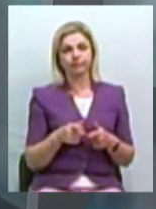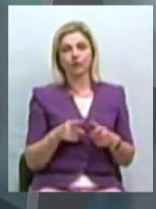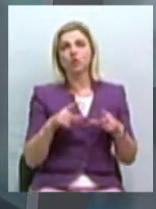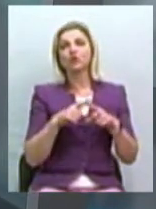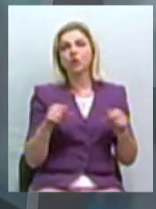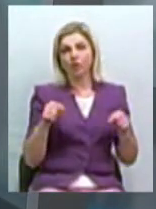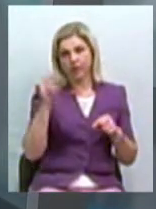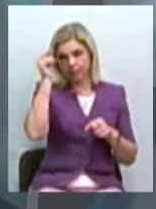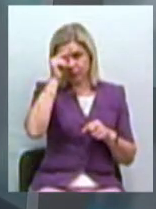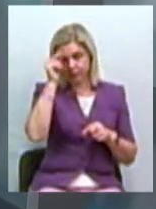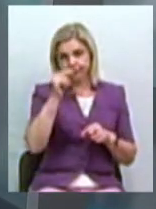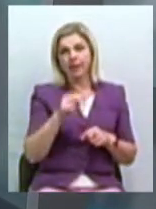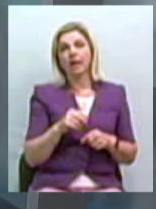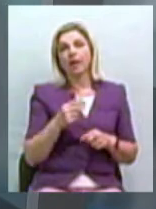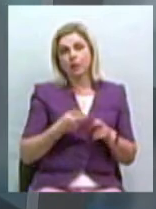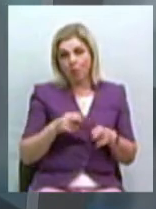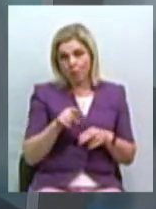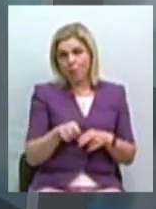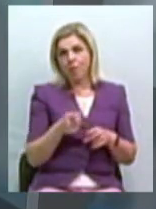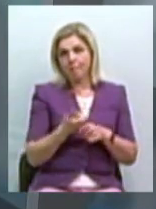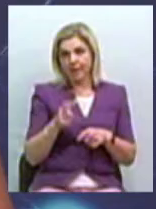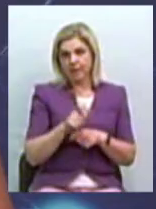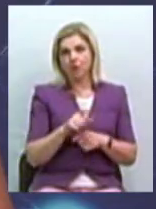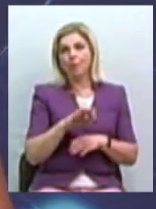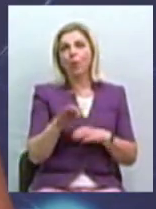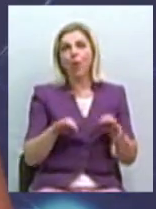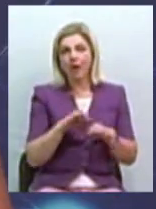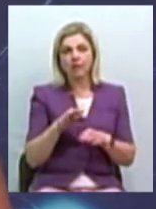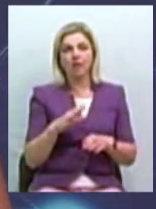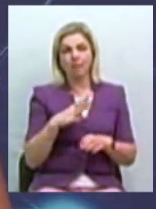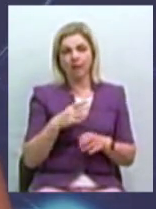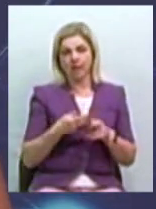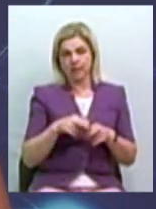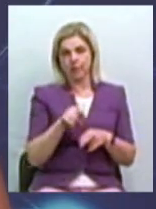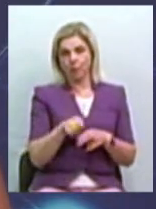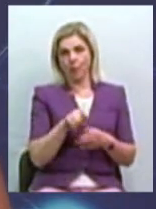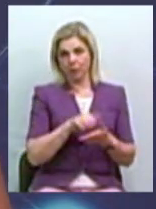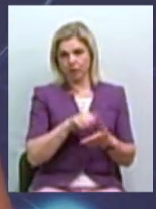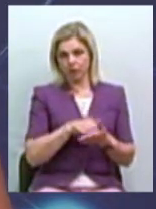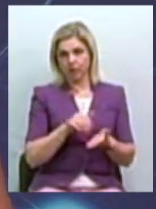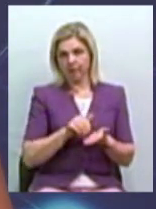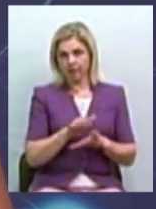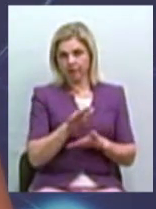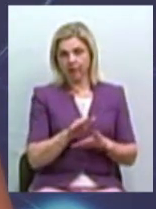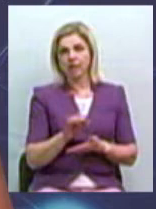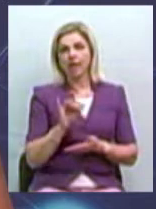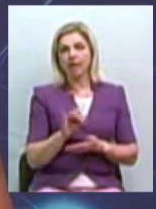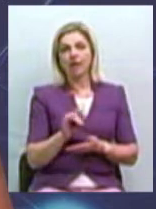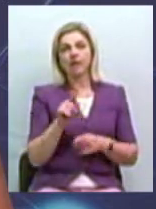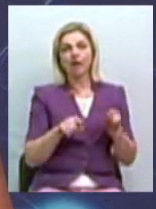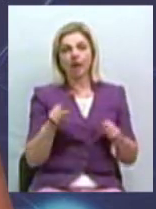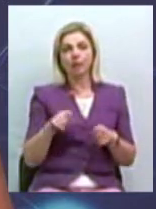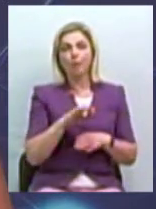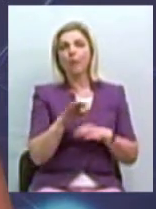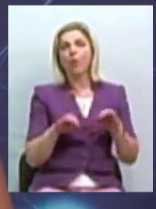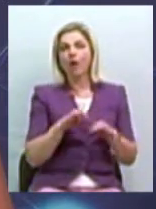загальноосвітніх навчальних закладів, тому більшість проєктів було саме з цієї причини відхилено. Також деякі проєкти